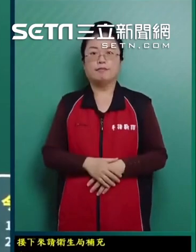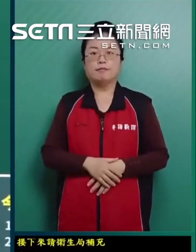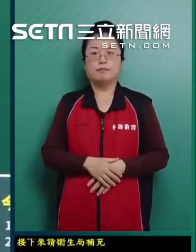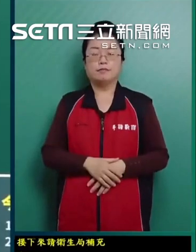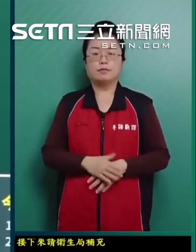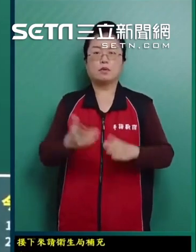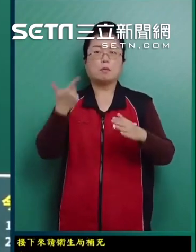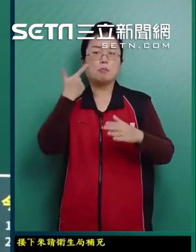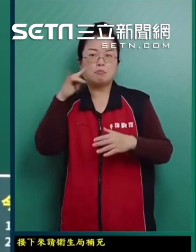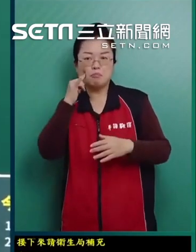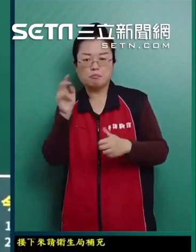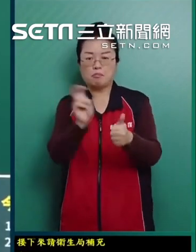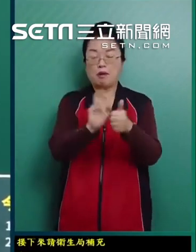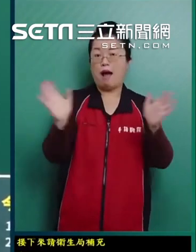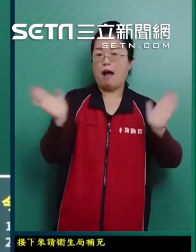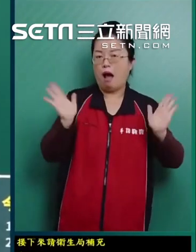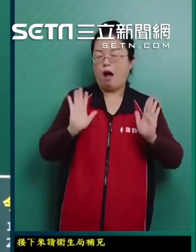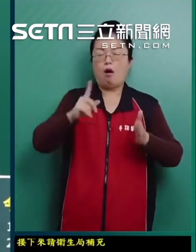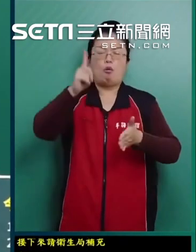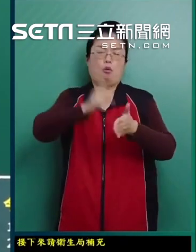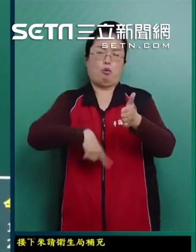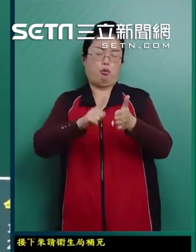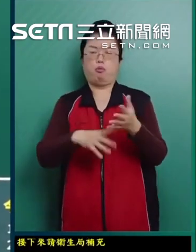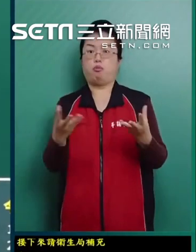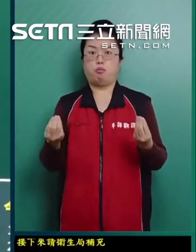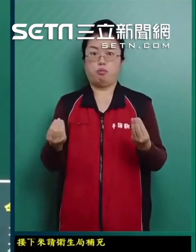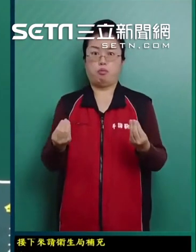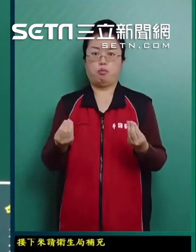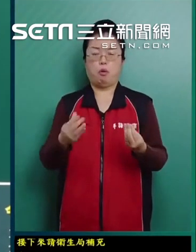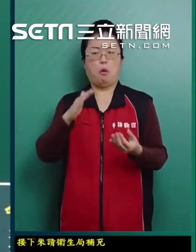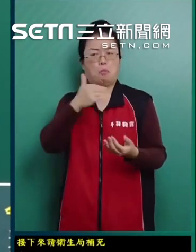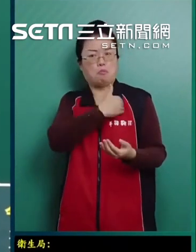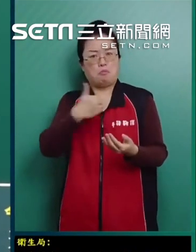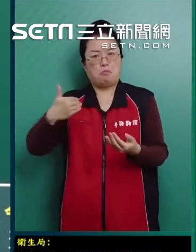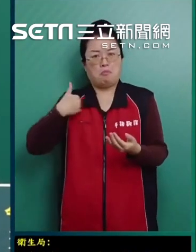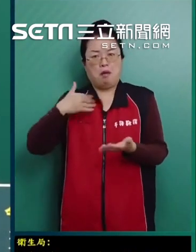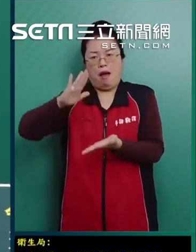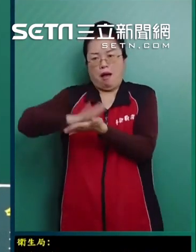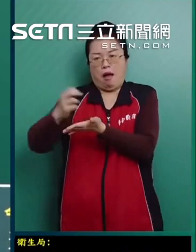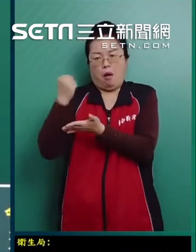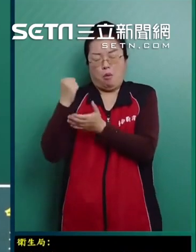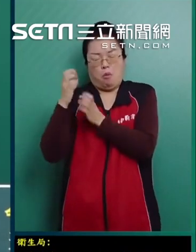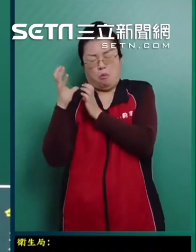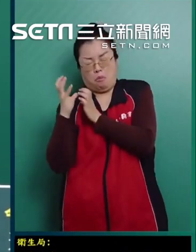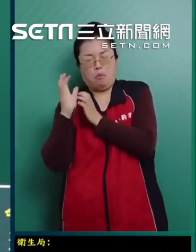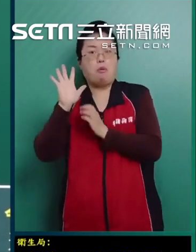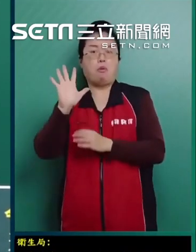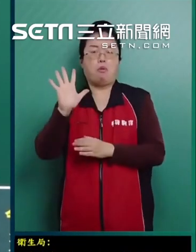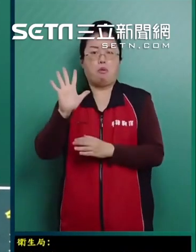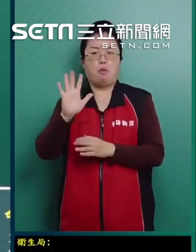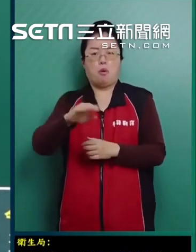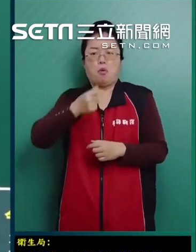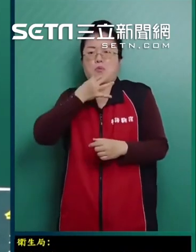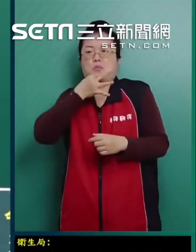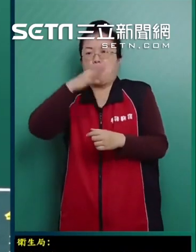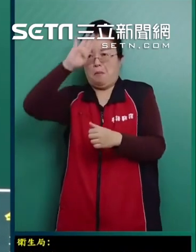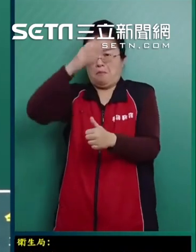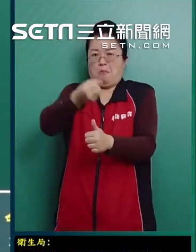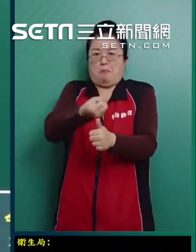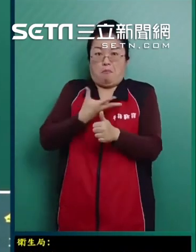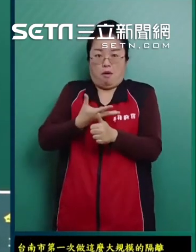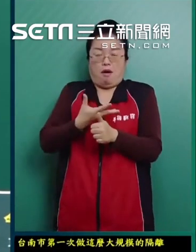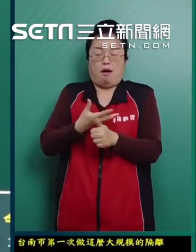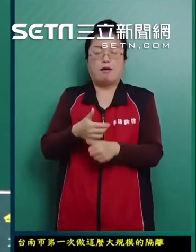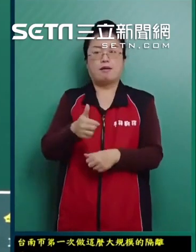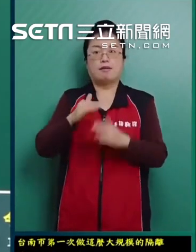照顾小朋友其实很不容易，尤其您可能也会承受部分的那个染疫的风险，还是再次感谢我们的市民朋友的配